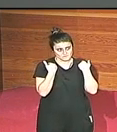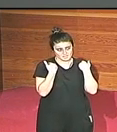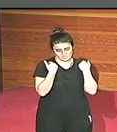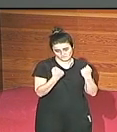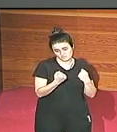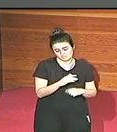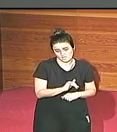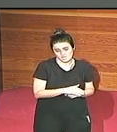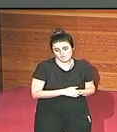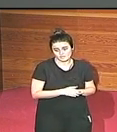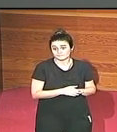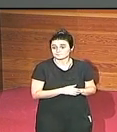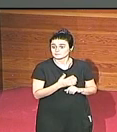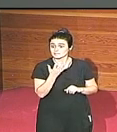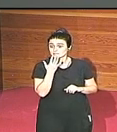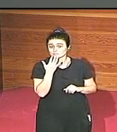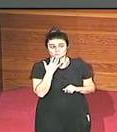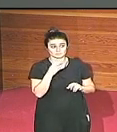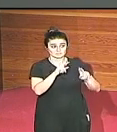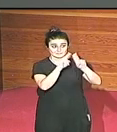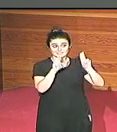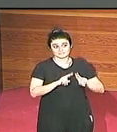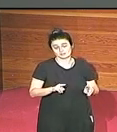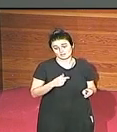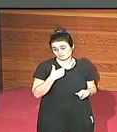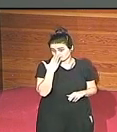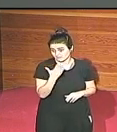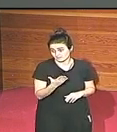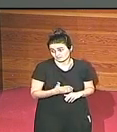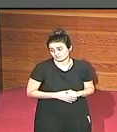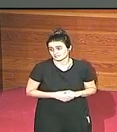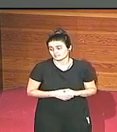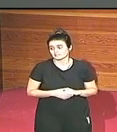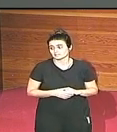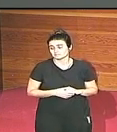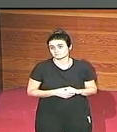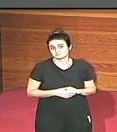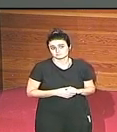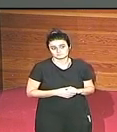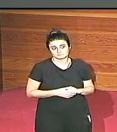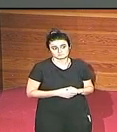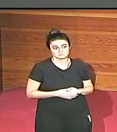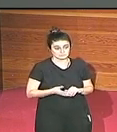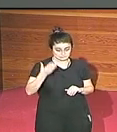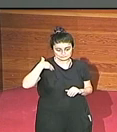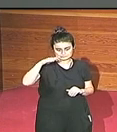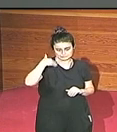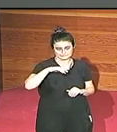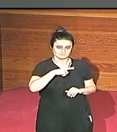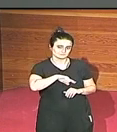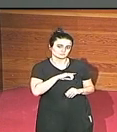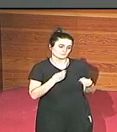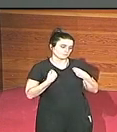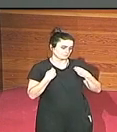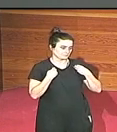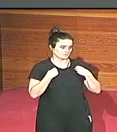eta bai, gaur egun orain adibidez, bueno, nazioartean aitortuko dizut nahiko libre bizi ginela libre,